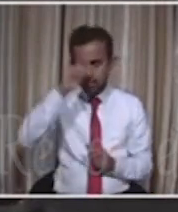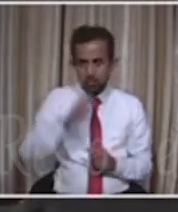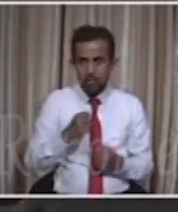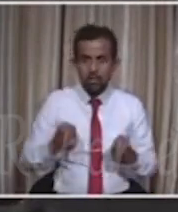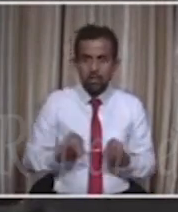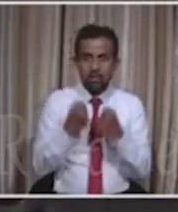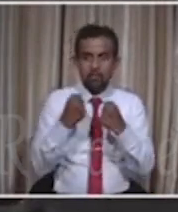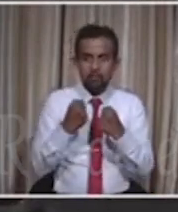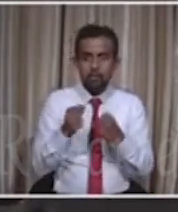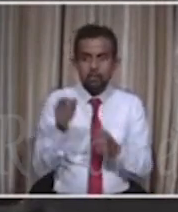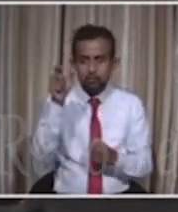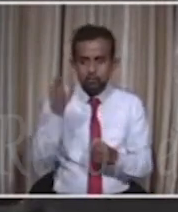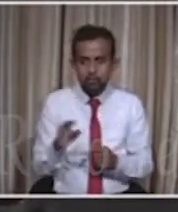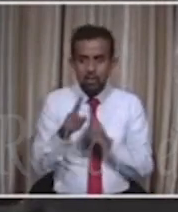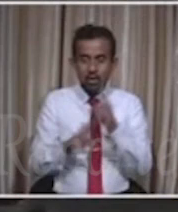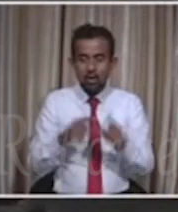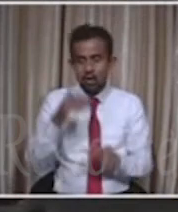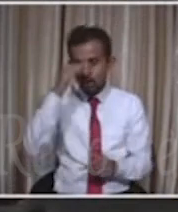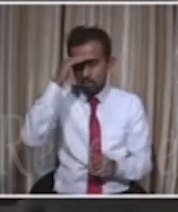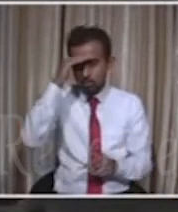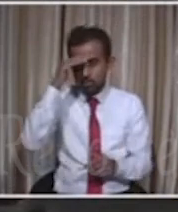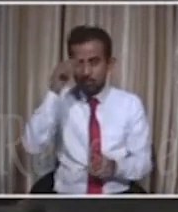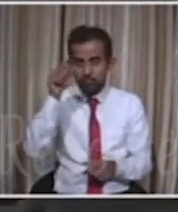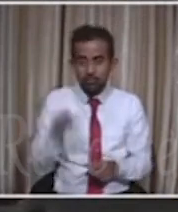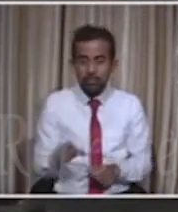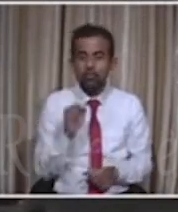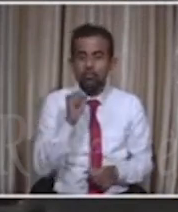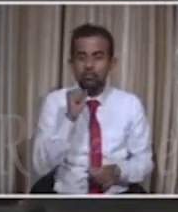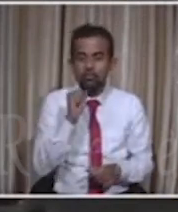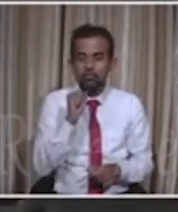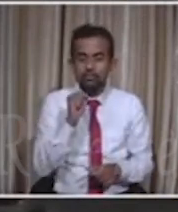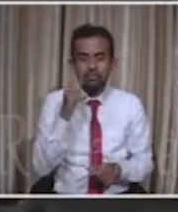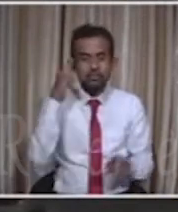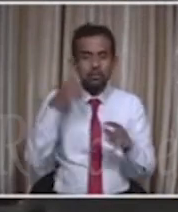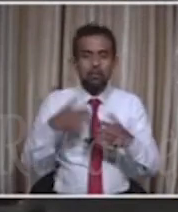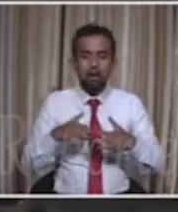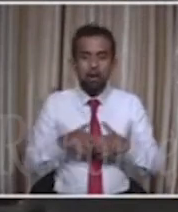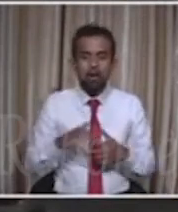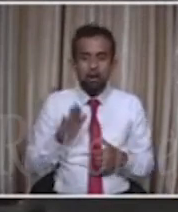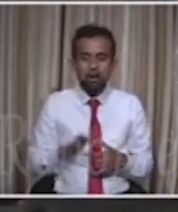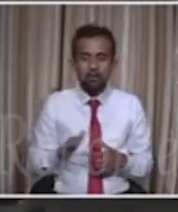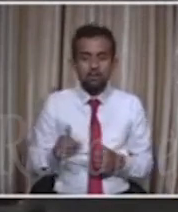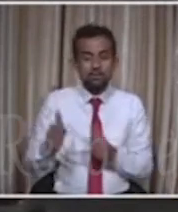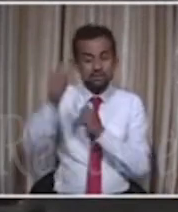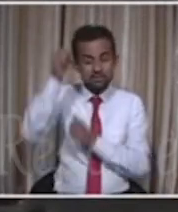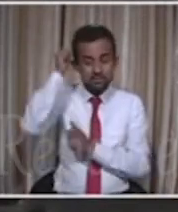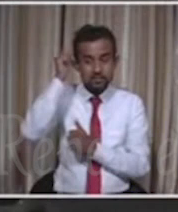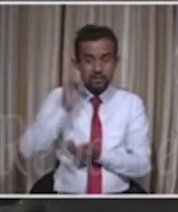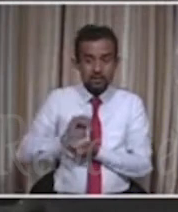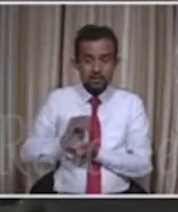හැපිච්ච කෙනෙක් තමයි කතානායකතුමා එතුමට අද මොකද්ද වෙලා තියෙන්නේ කියන එක පිළිබඳ ගැටලුවක් තියෙනවා අතීතයේ තැන්පත්